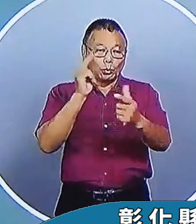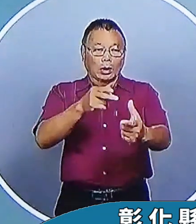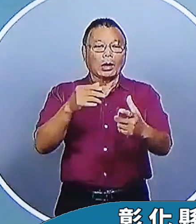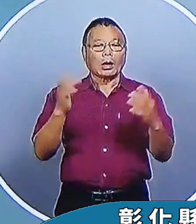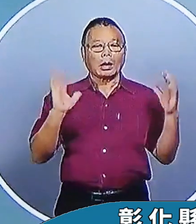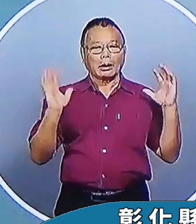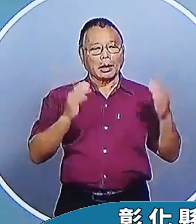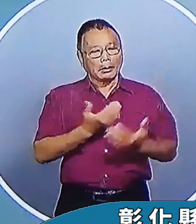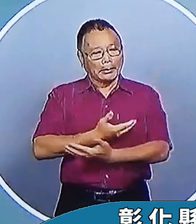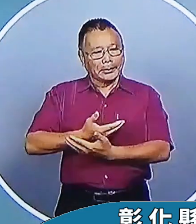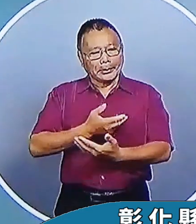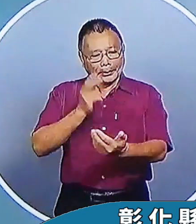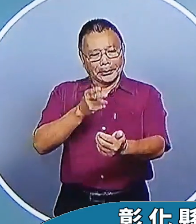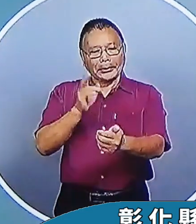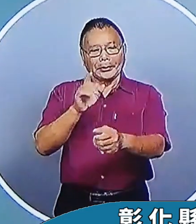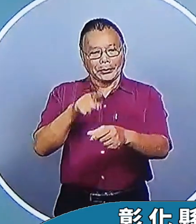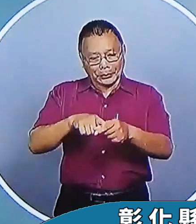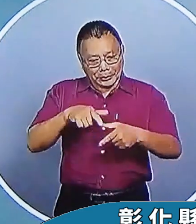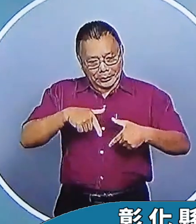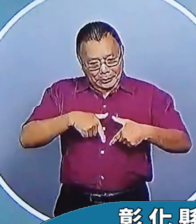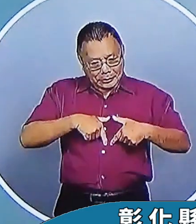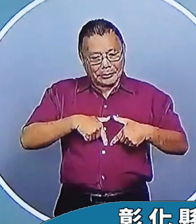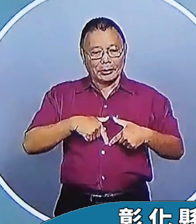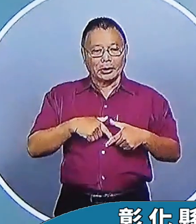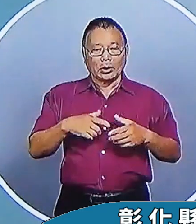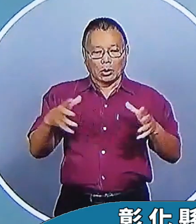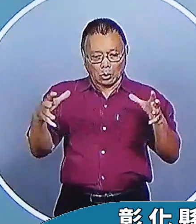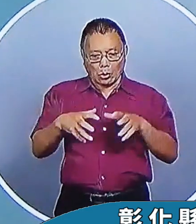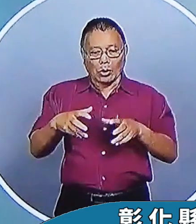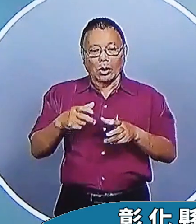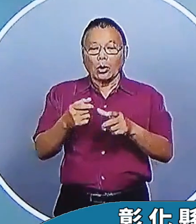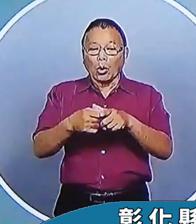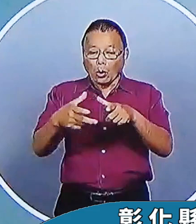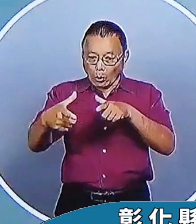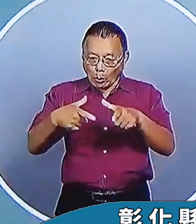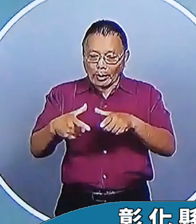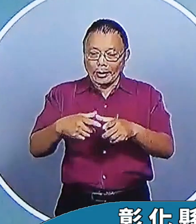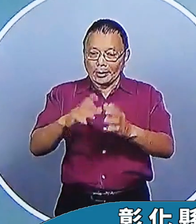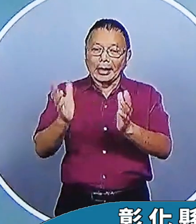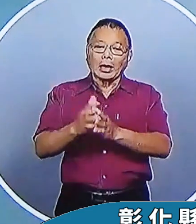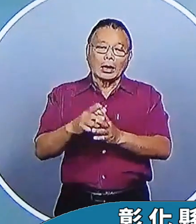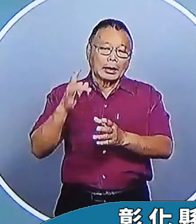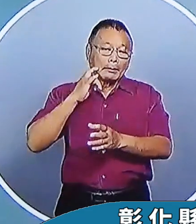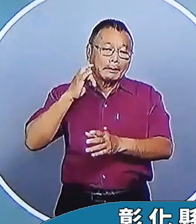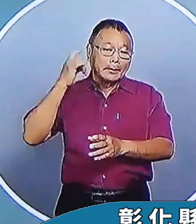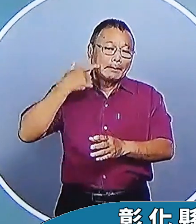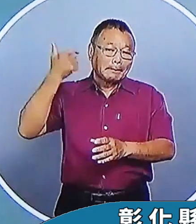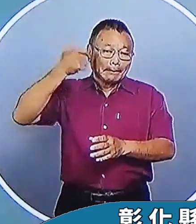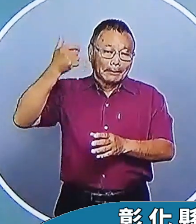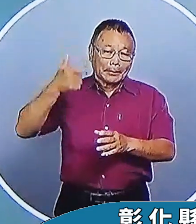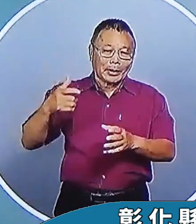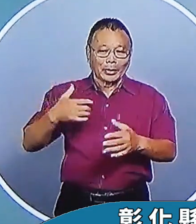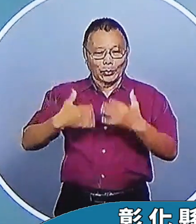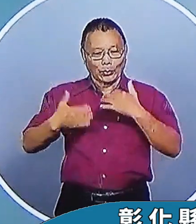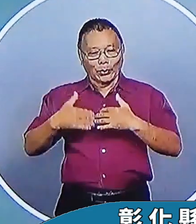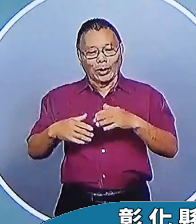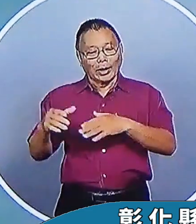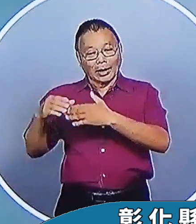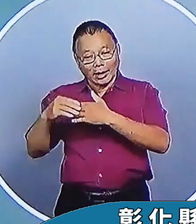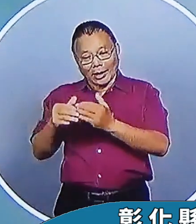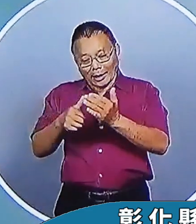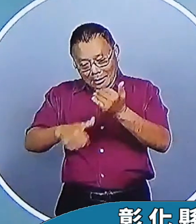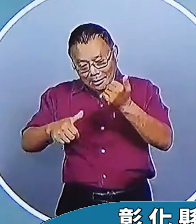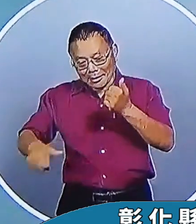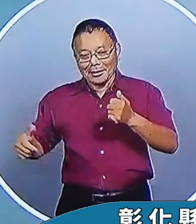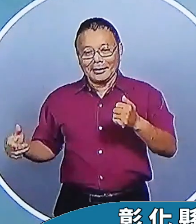中心，每一乡镇拢爱有一个共融公园，就是予咱的阿公阿嬷，会当真欢喜带着咱